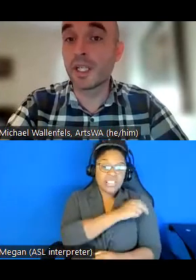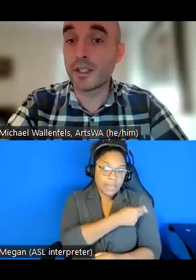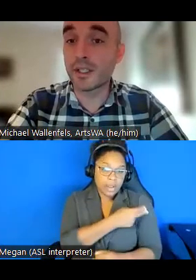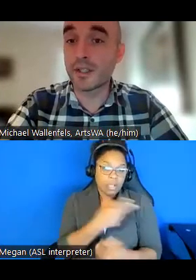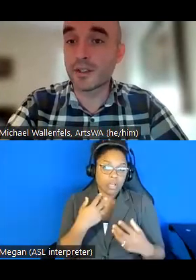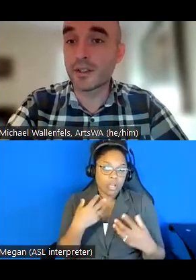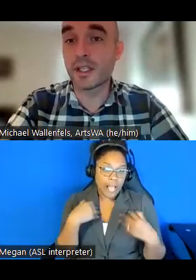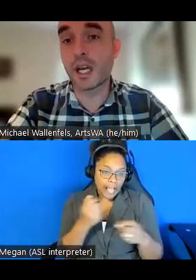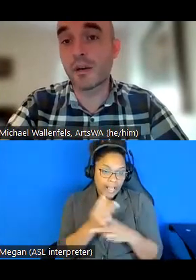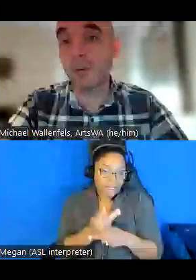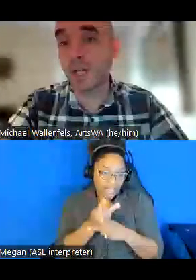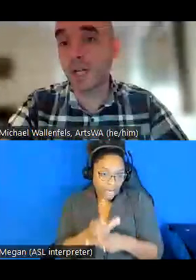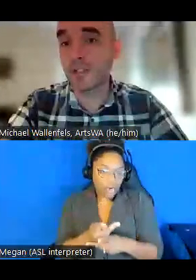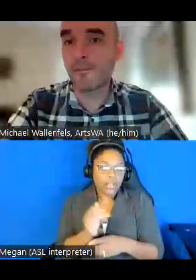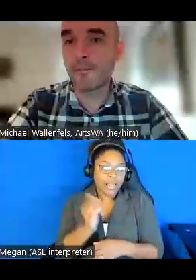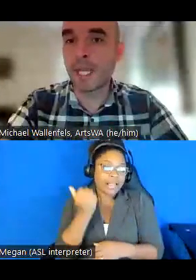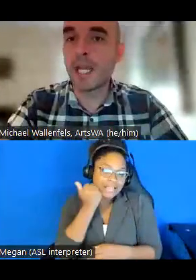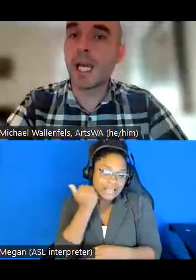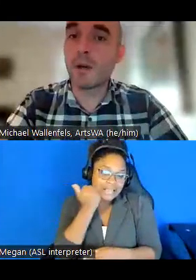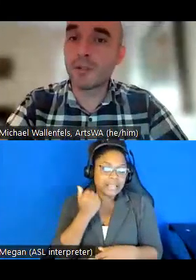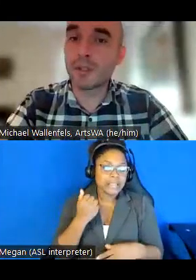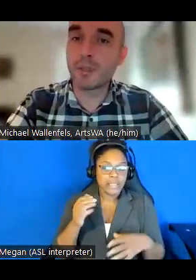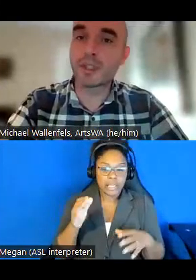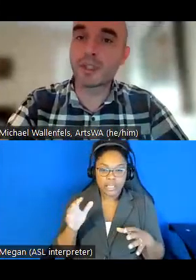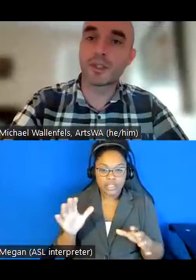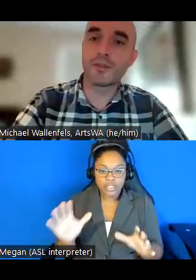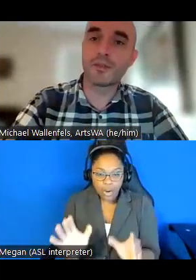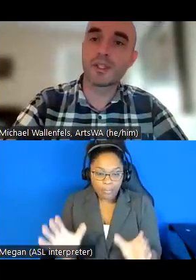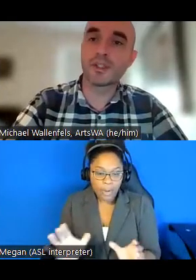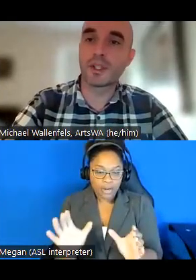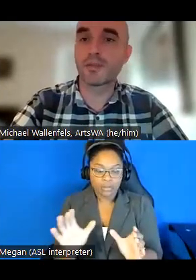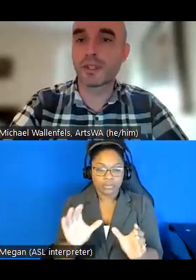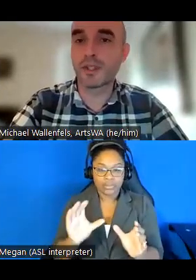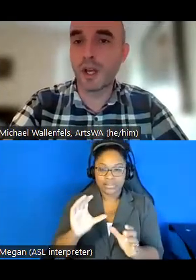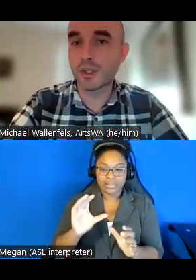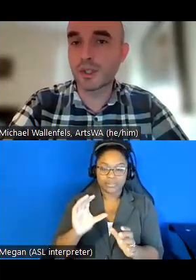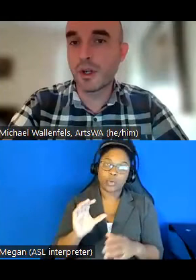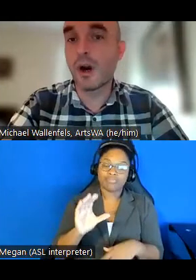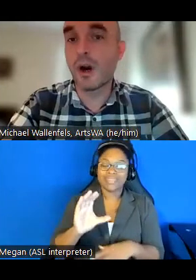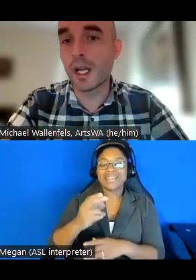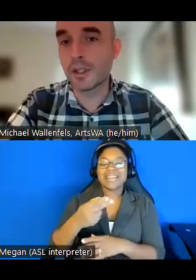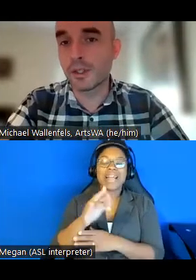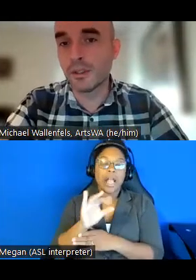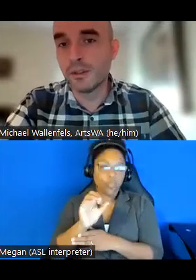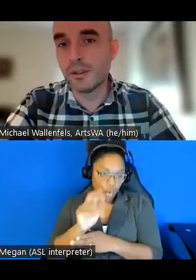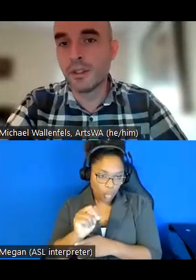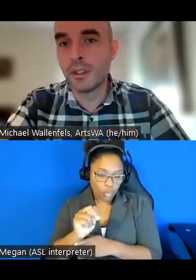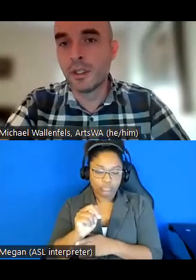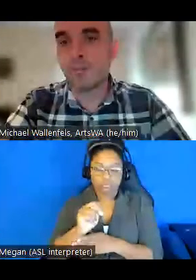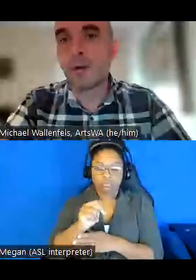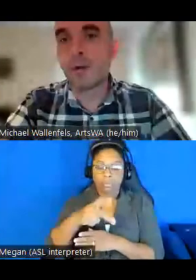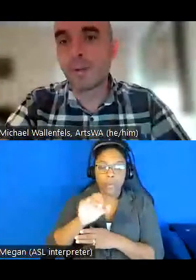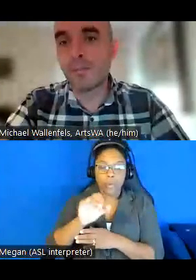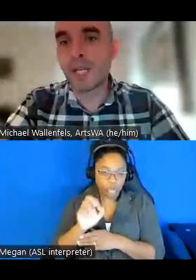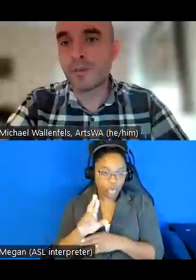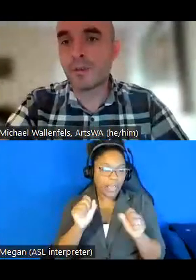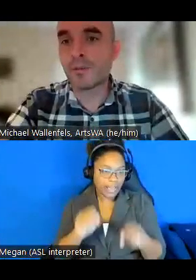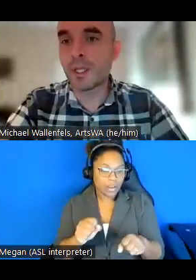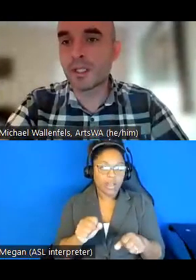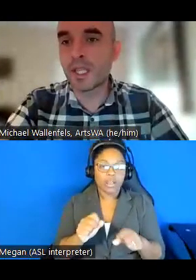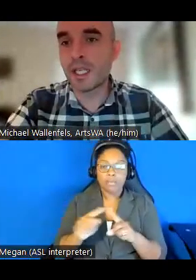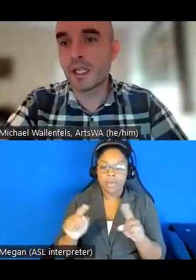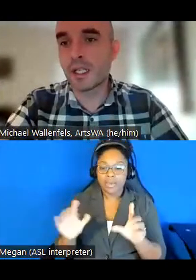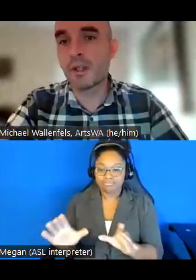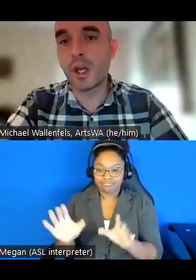그다음에 병원 치과와 카이로테를 포함한 하지만은 저기 마사지 제공하는 개인